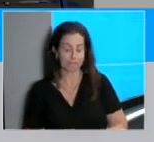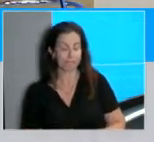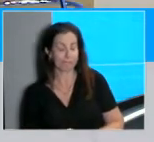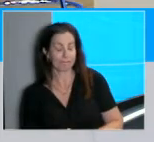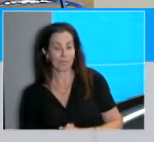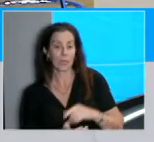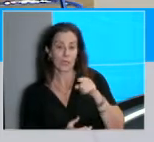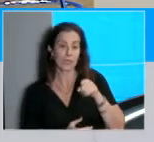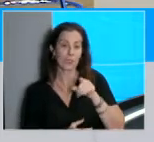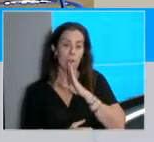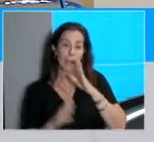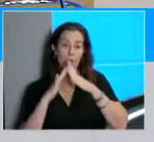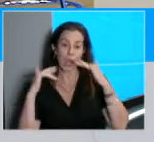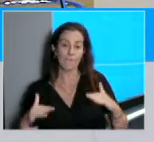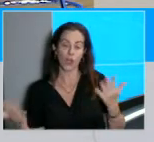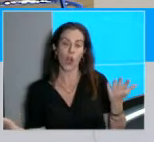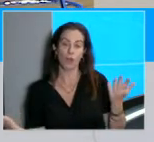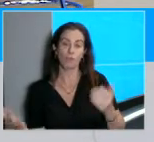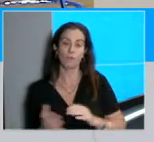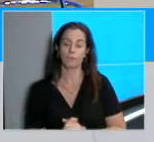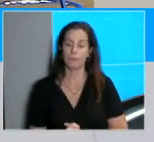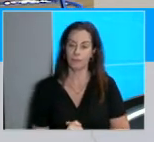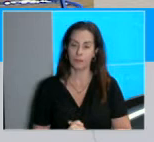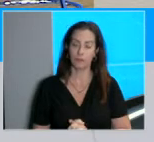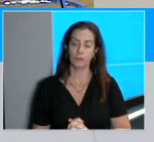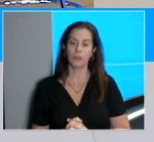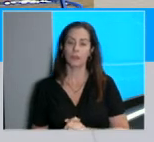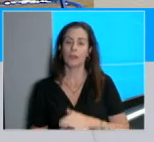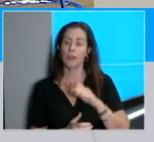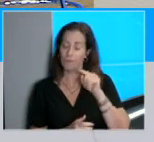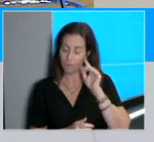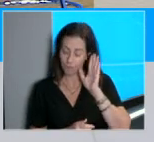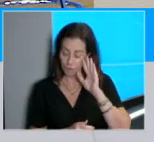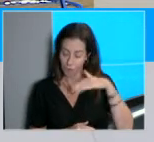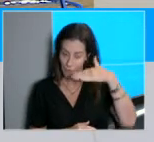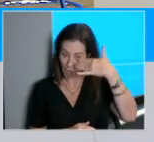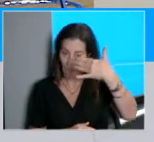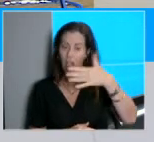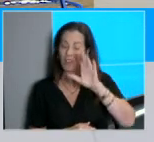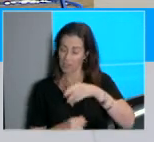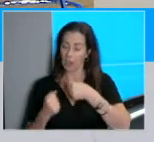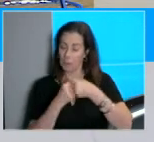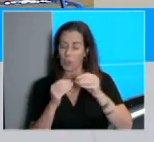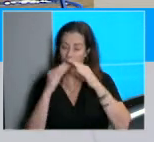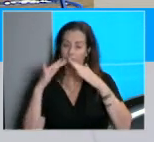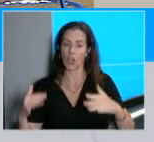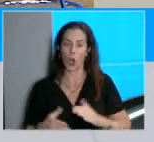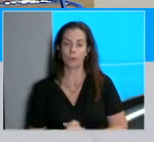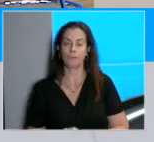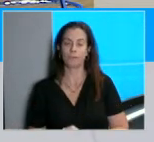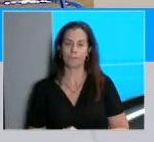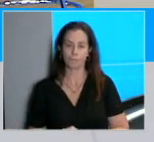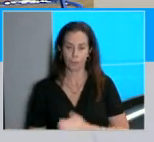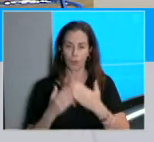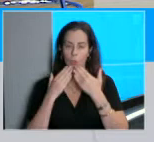זו המכה של לבנון, אגב, בלי ההיסטוריה גם. יגיע הרגע שנצטרך גם להתמודד איתו, כי זו הסוגיה הבוערת ביותר. תודה,